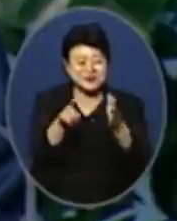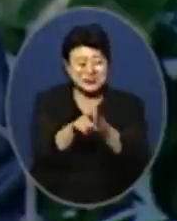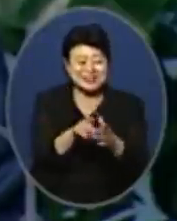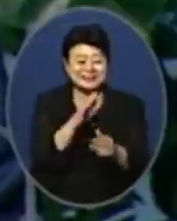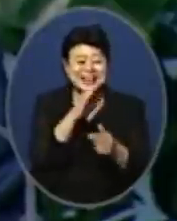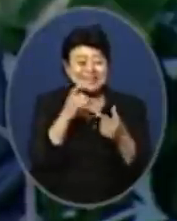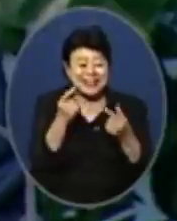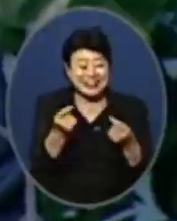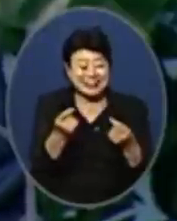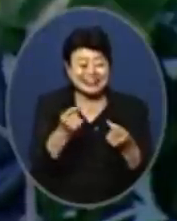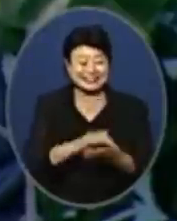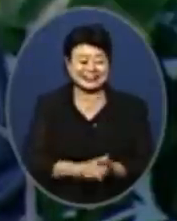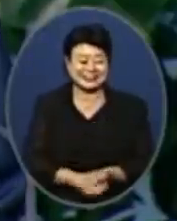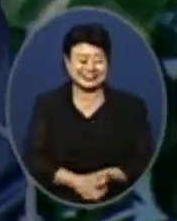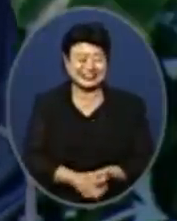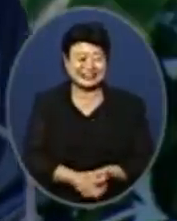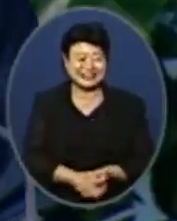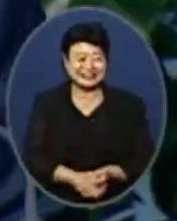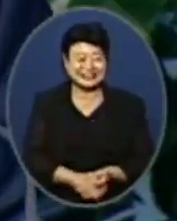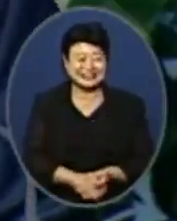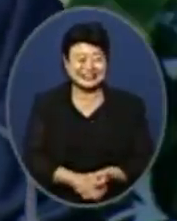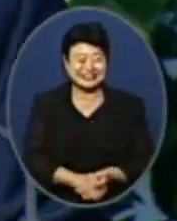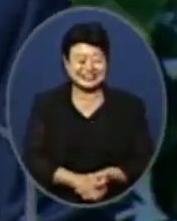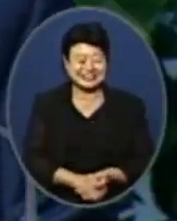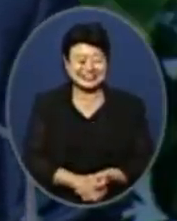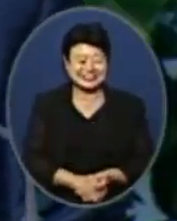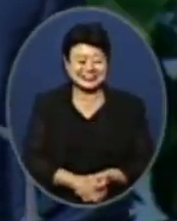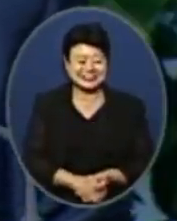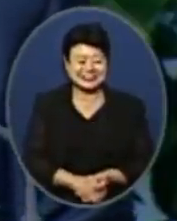믿으시면 아멘하시기 바랍니다.